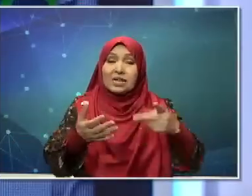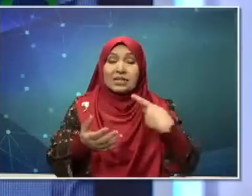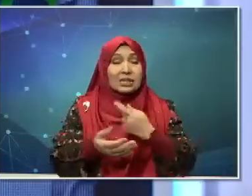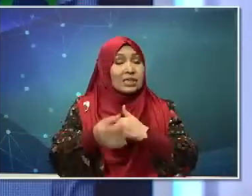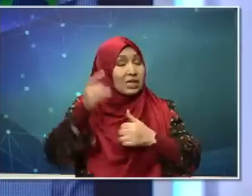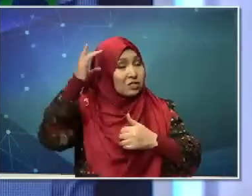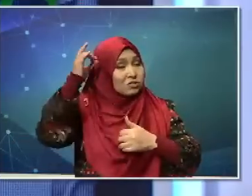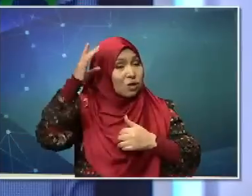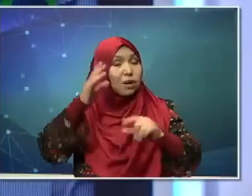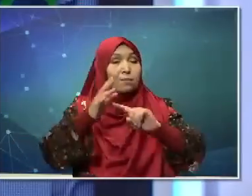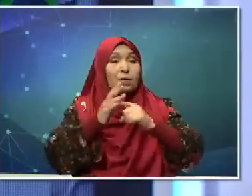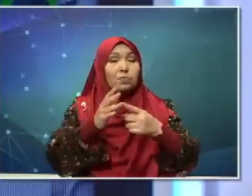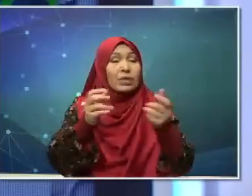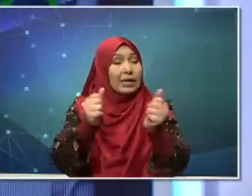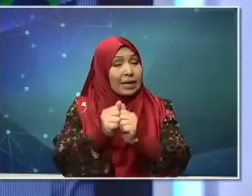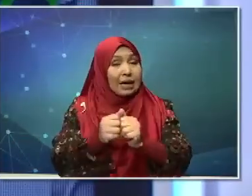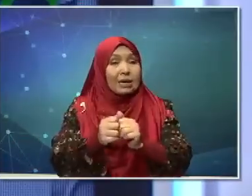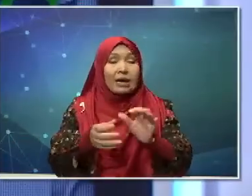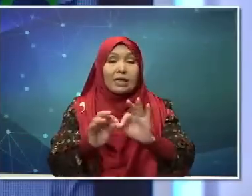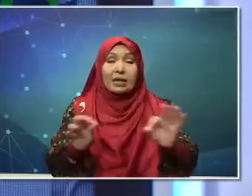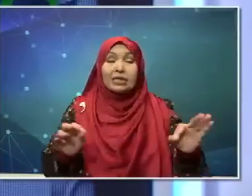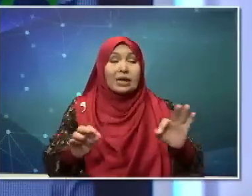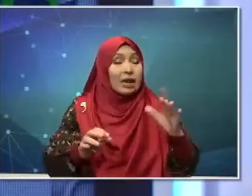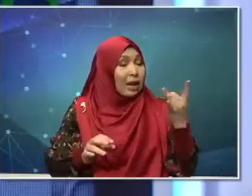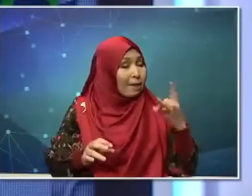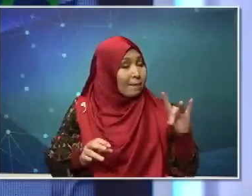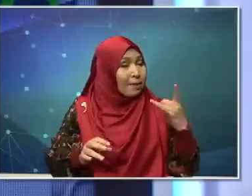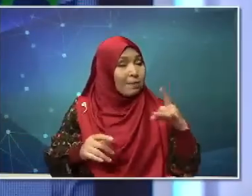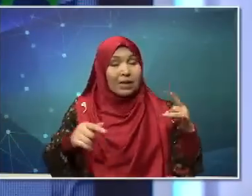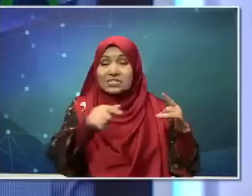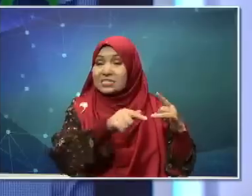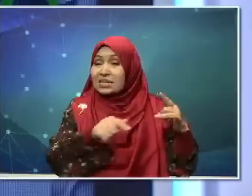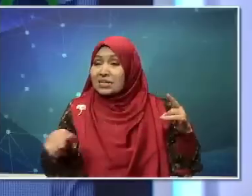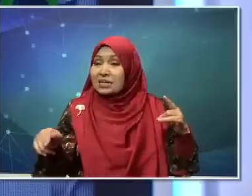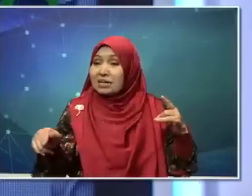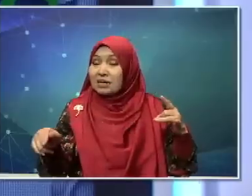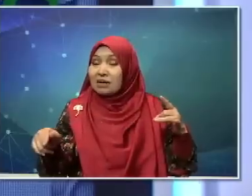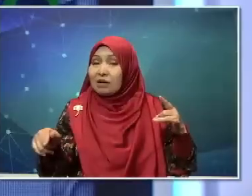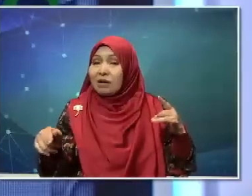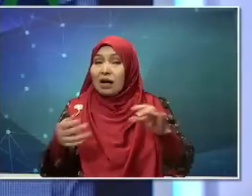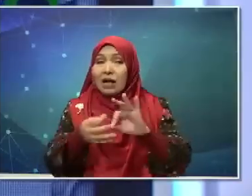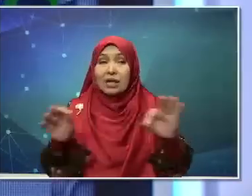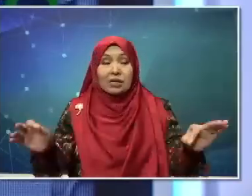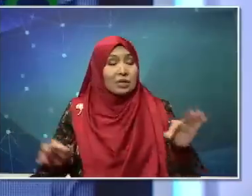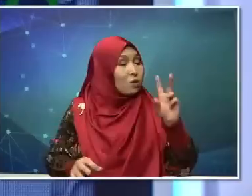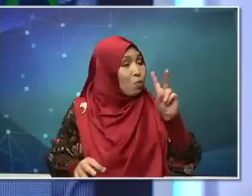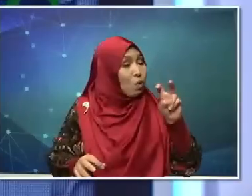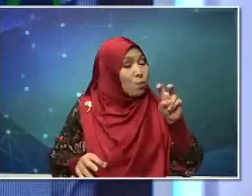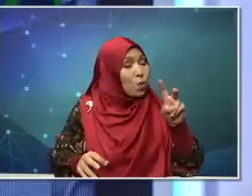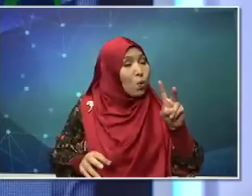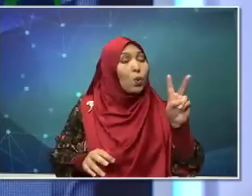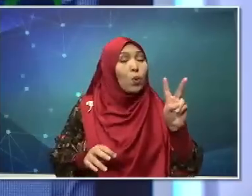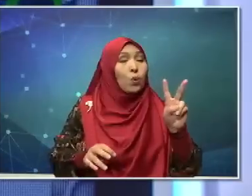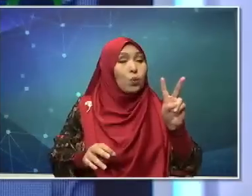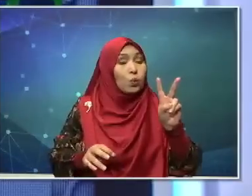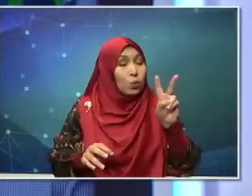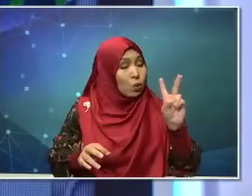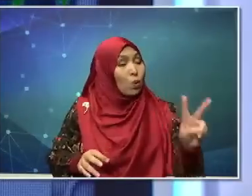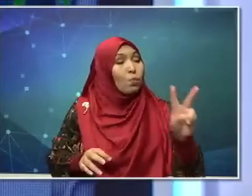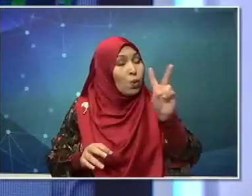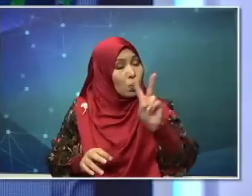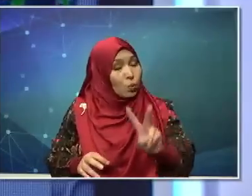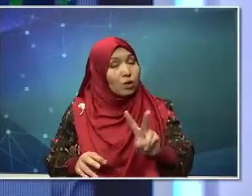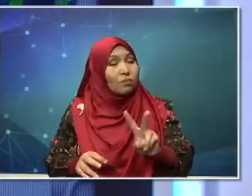Aisya Allah bermula dari ayah yang ke-18 sehinggalah hingga ayah yang ke-22 nah di